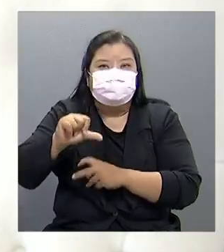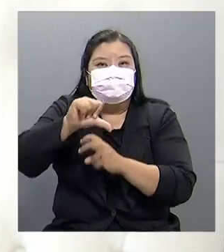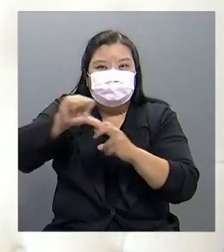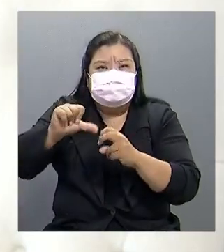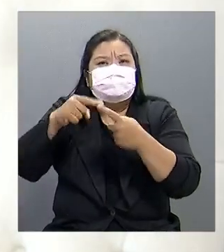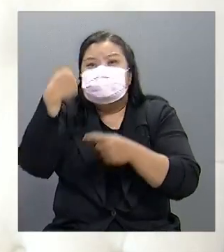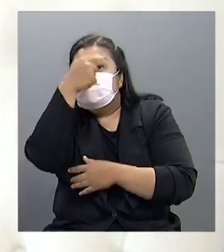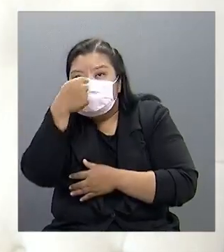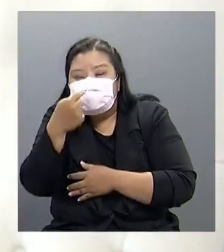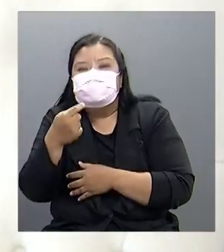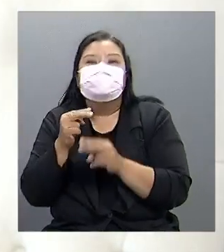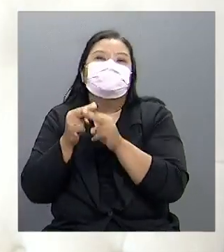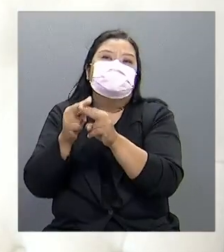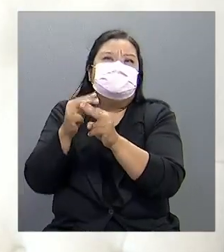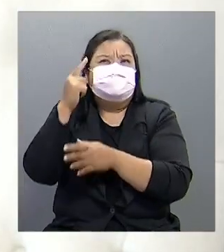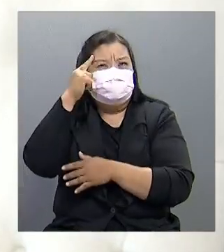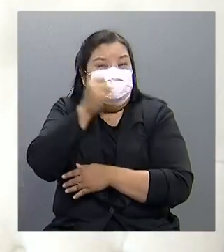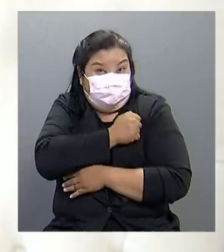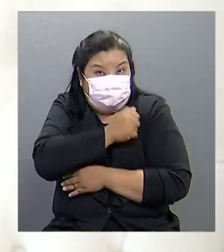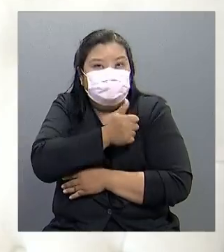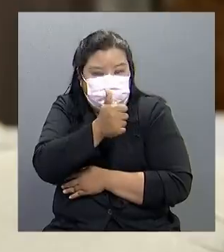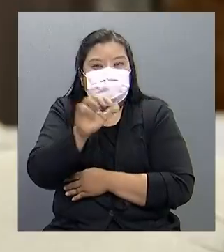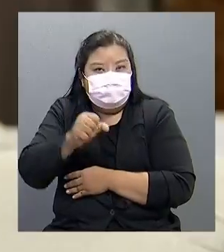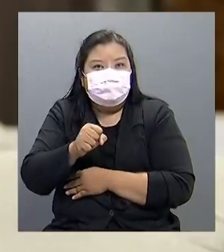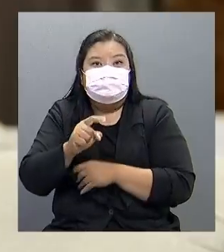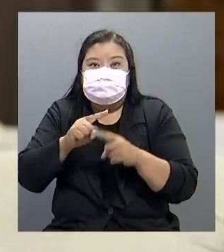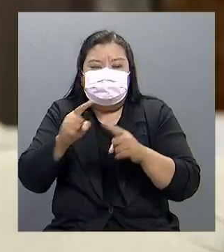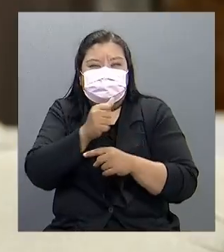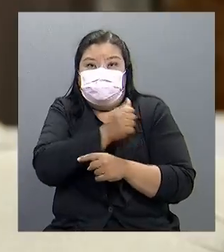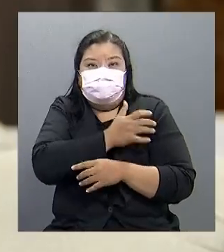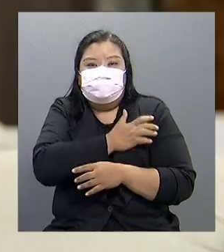ไหวนะถ้าคนไข้คิดว่าไม่ไหวอยากผ่าก็ไปผ่า วันนี้ต้